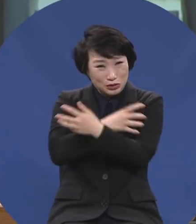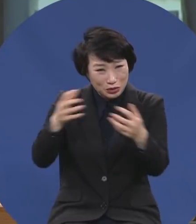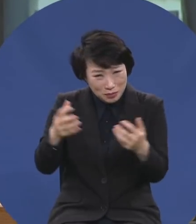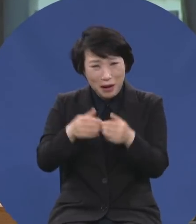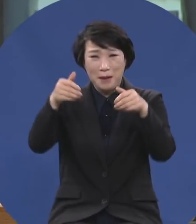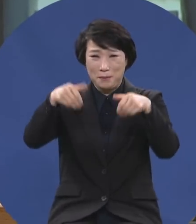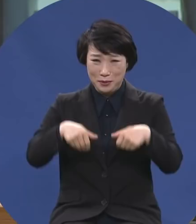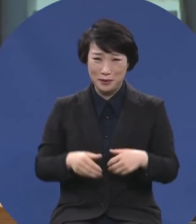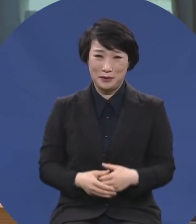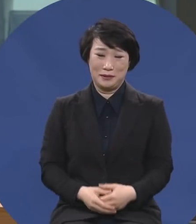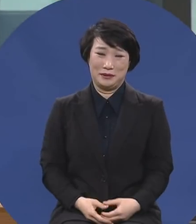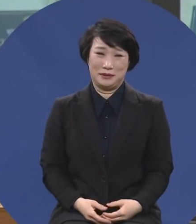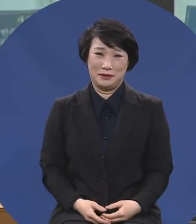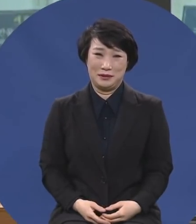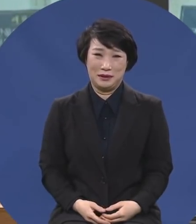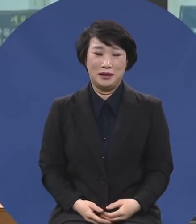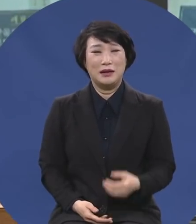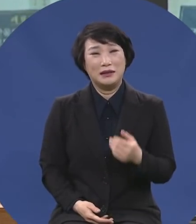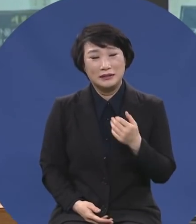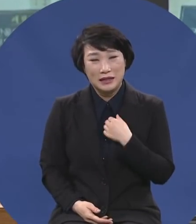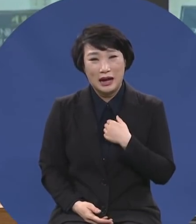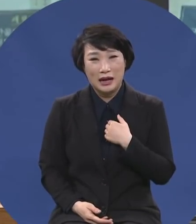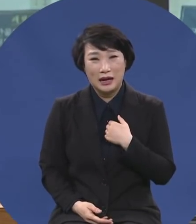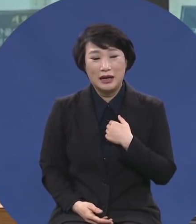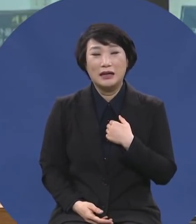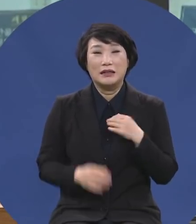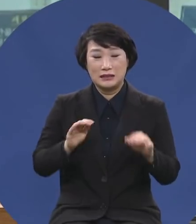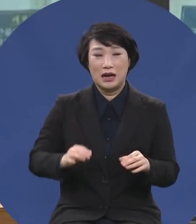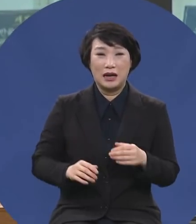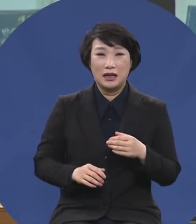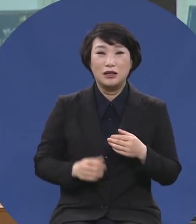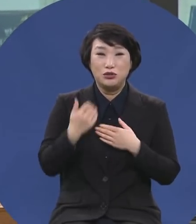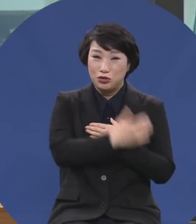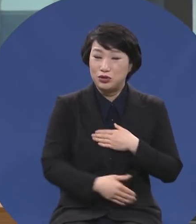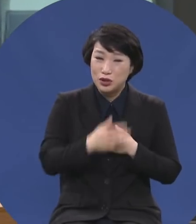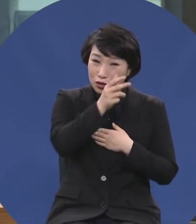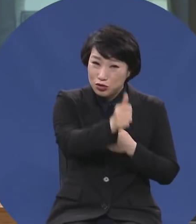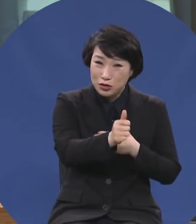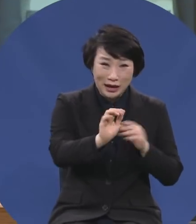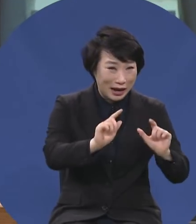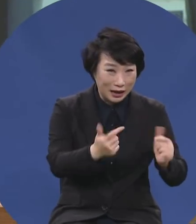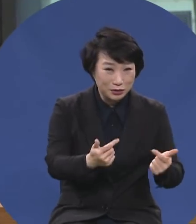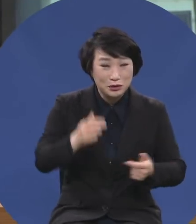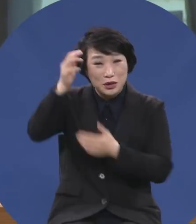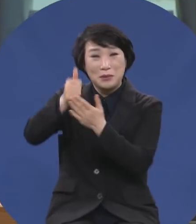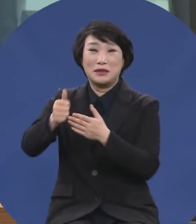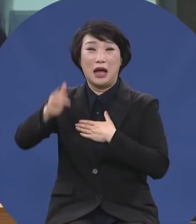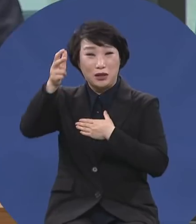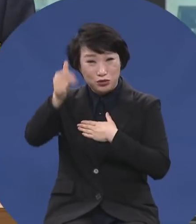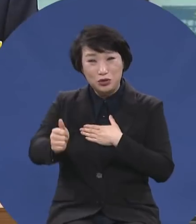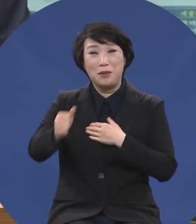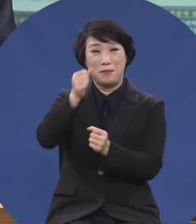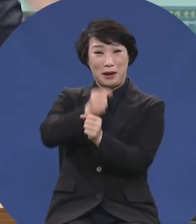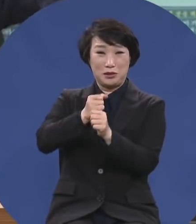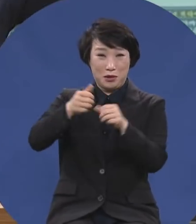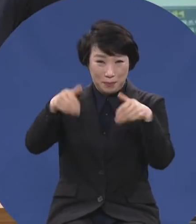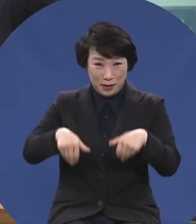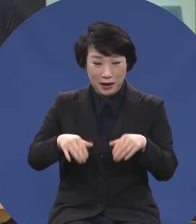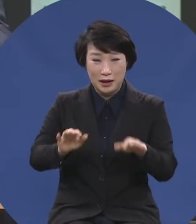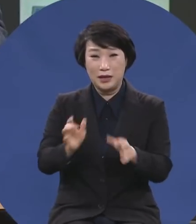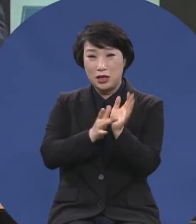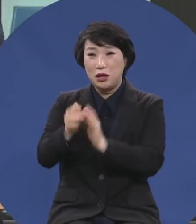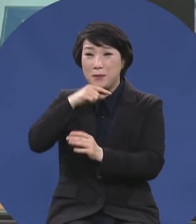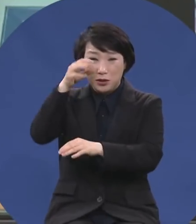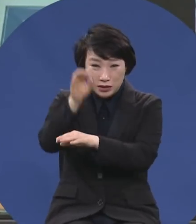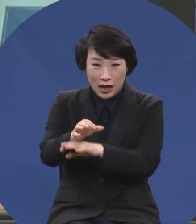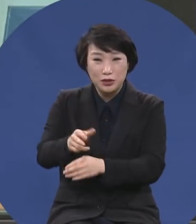충만해. 네가 나의 주권자가 아니라 성령이 나의 주권자가 되게. 피로